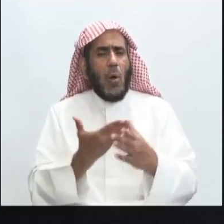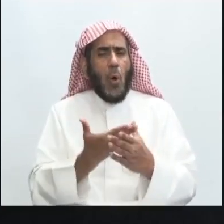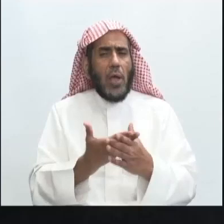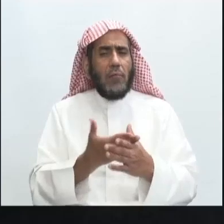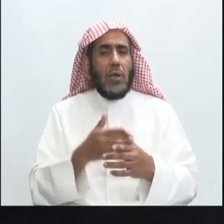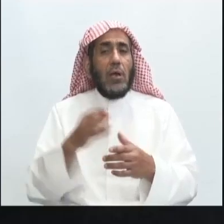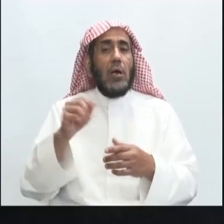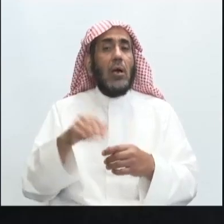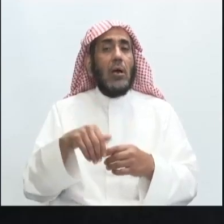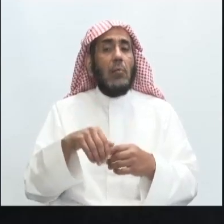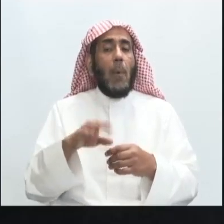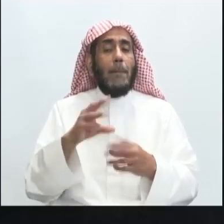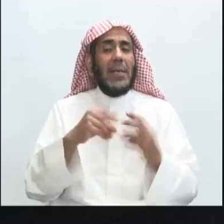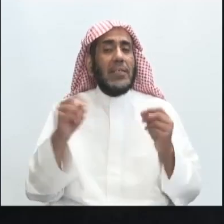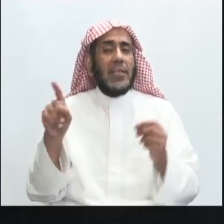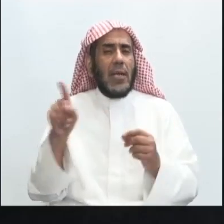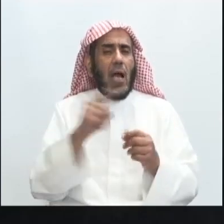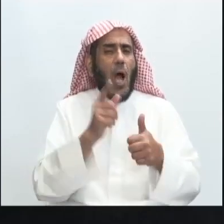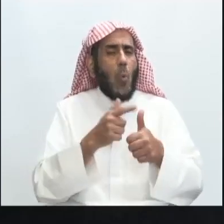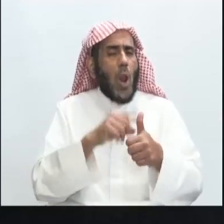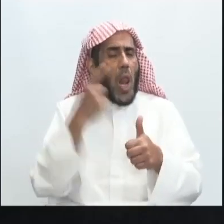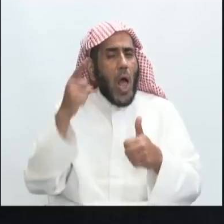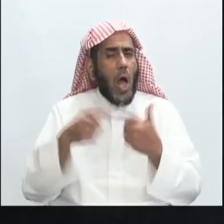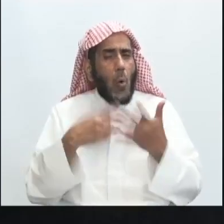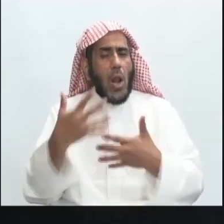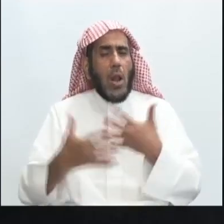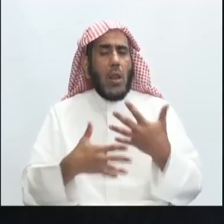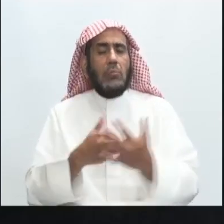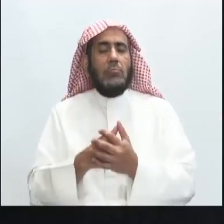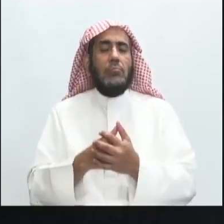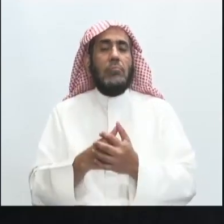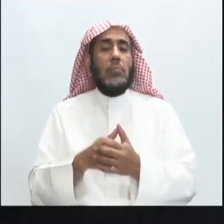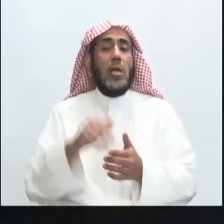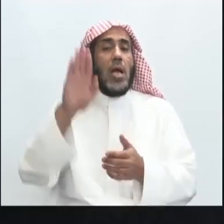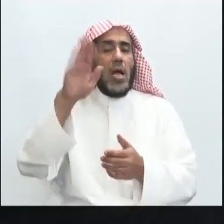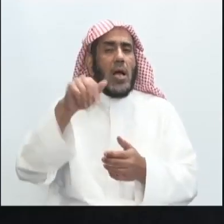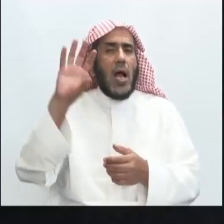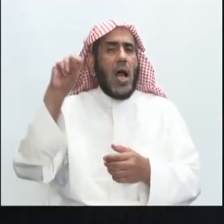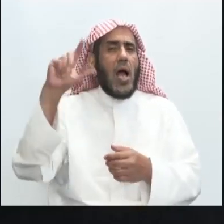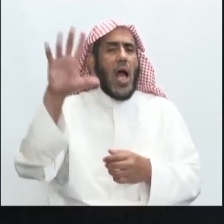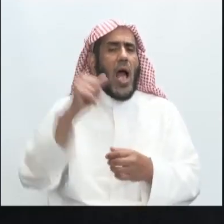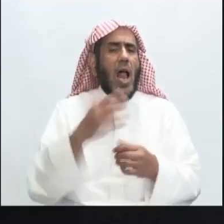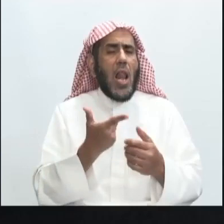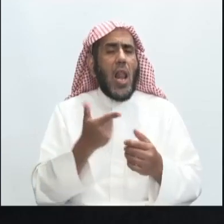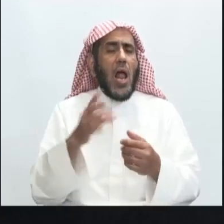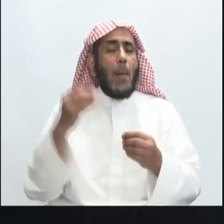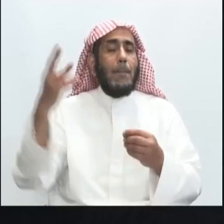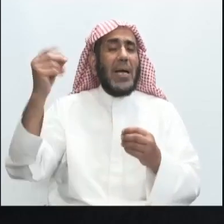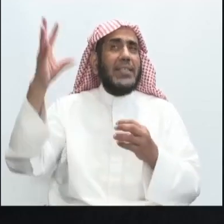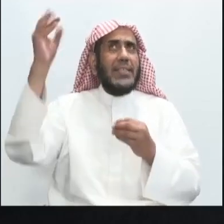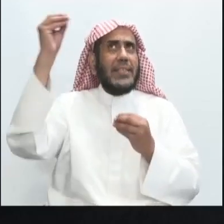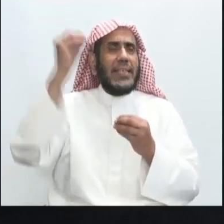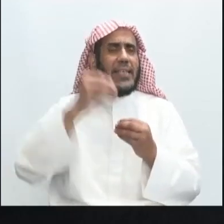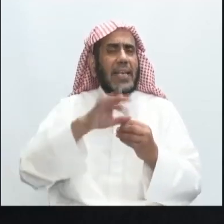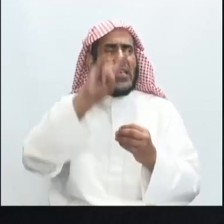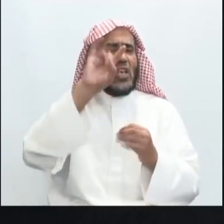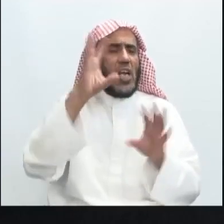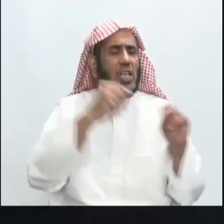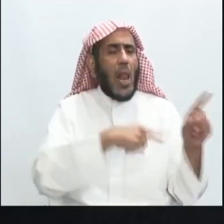هنا ما الصيغه هل انبئكم على من تنزل الشياطين